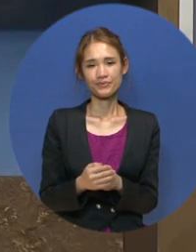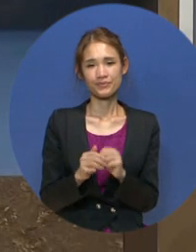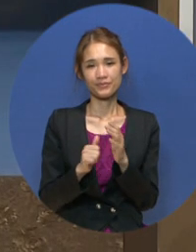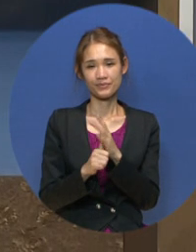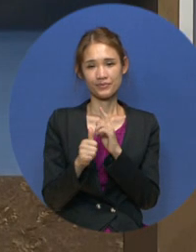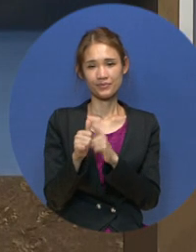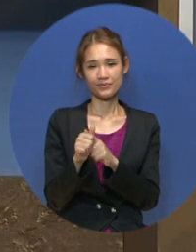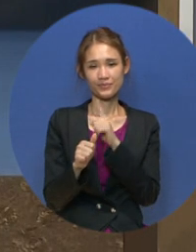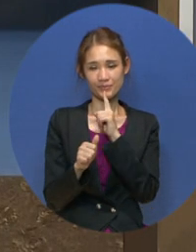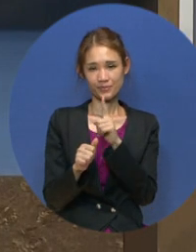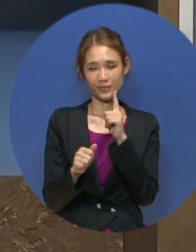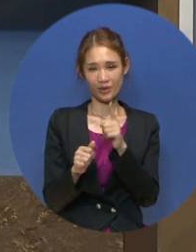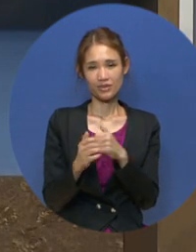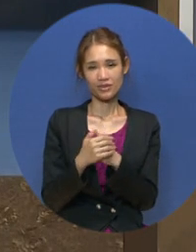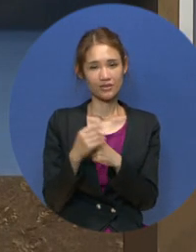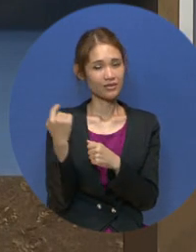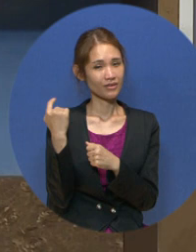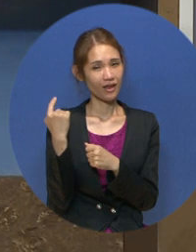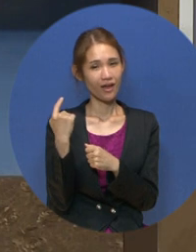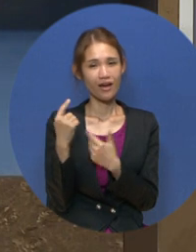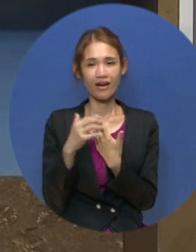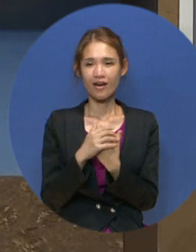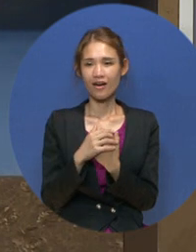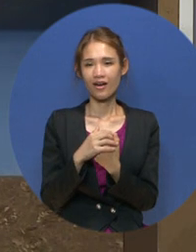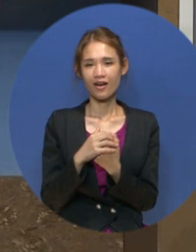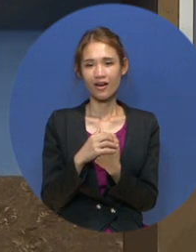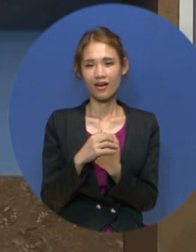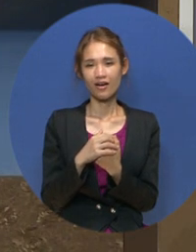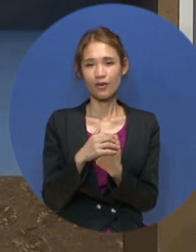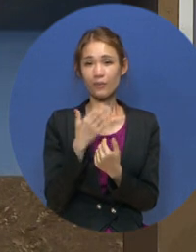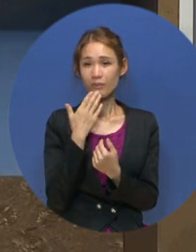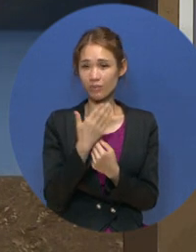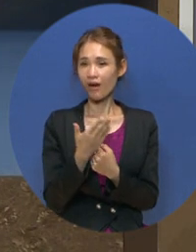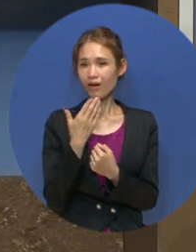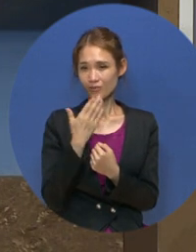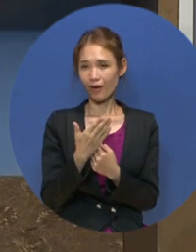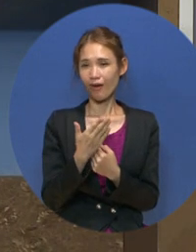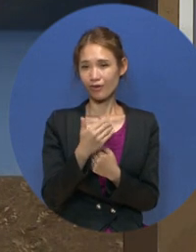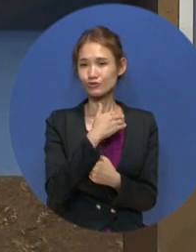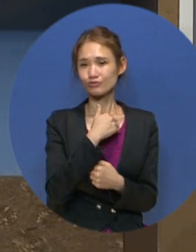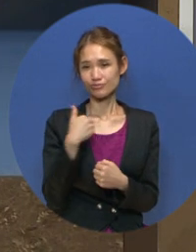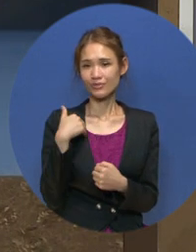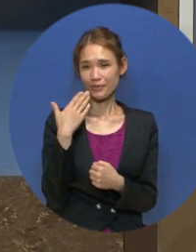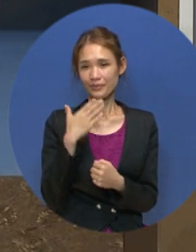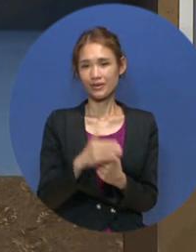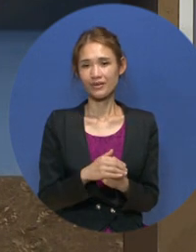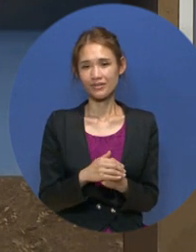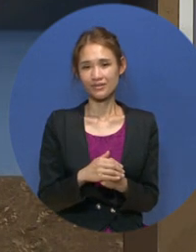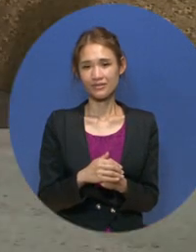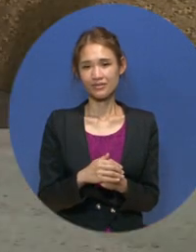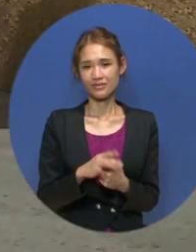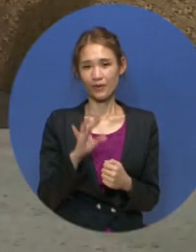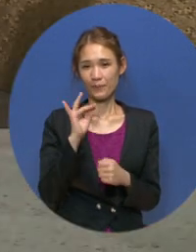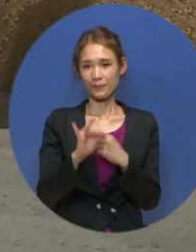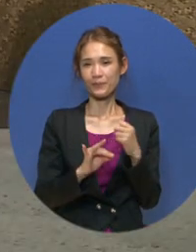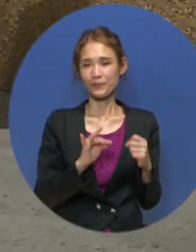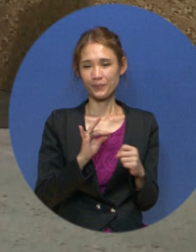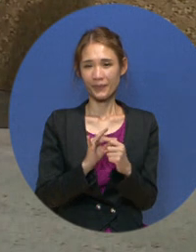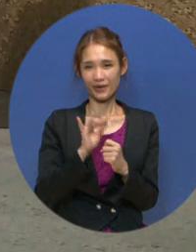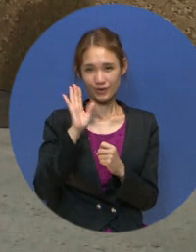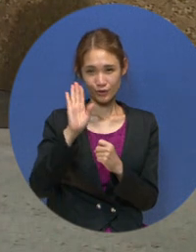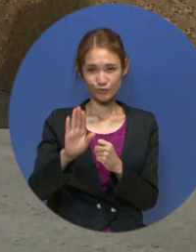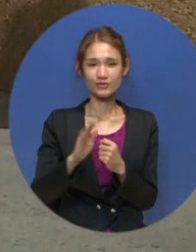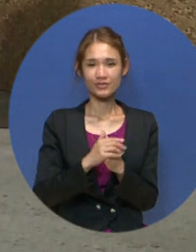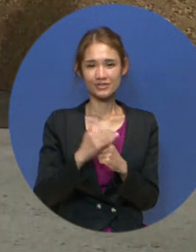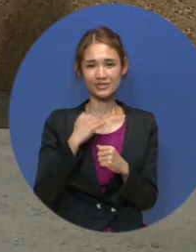대표님이 말씀하시는 것을 또 들어보면 네. 할 수 있을 것 같아요. 충분히 가능할 것 같습니다. 네. 100년 보시죠. 네, 45년